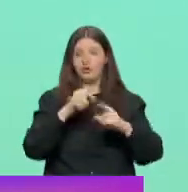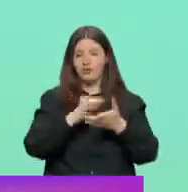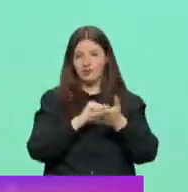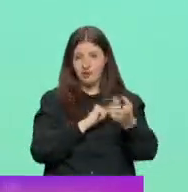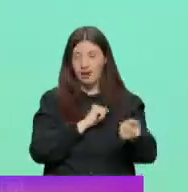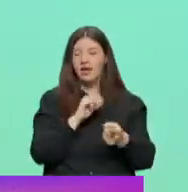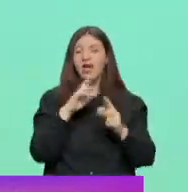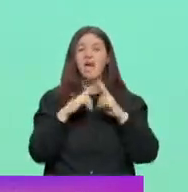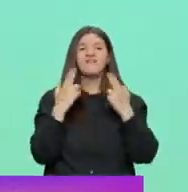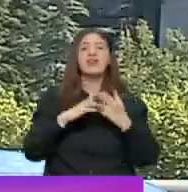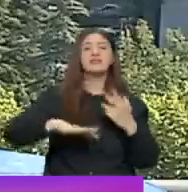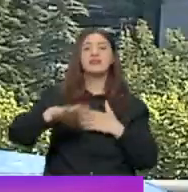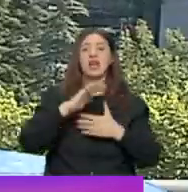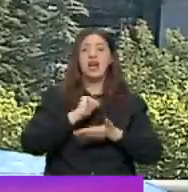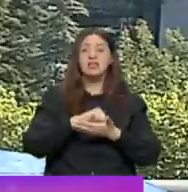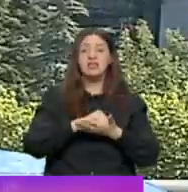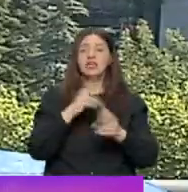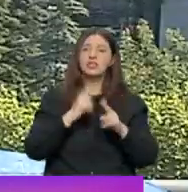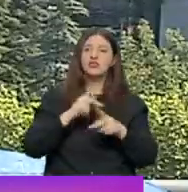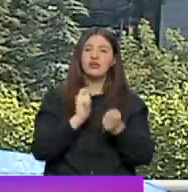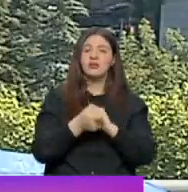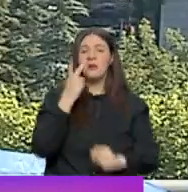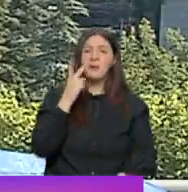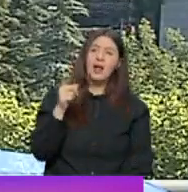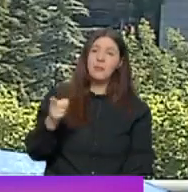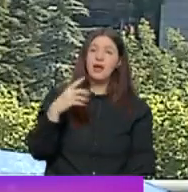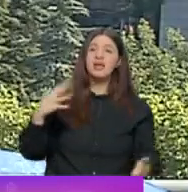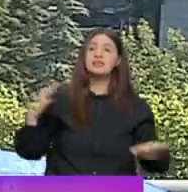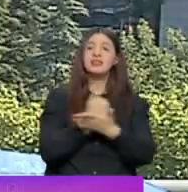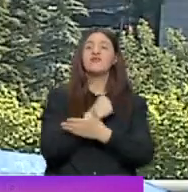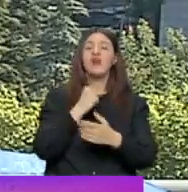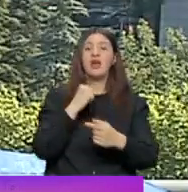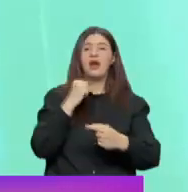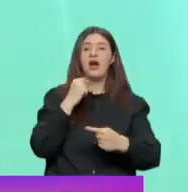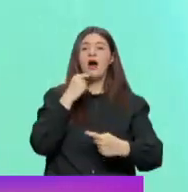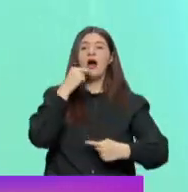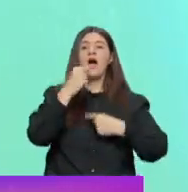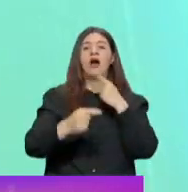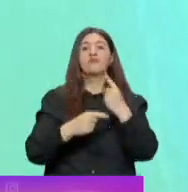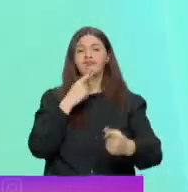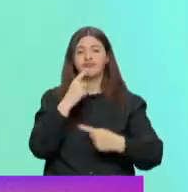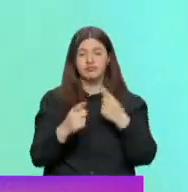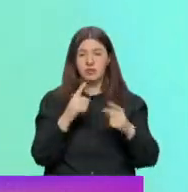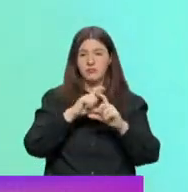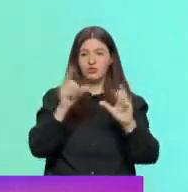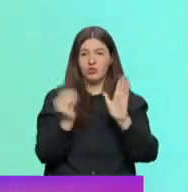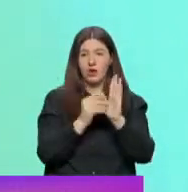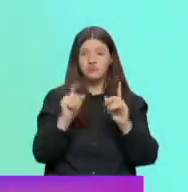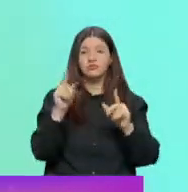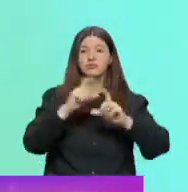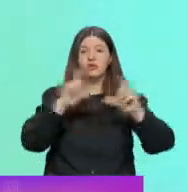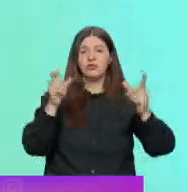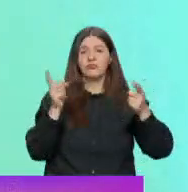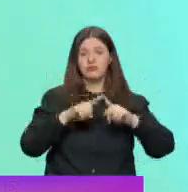Gazetesi. Evrensel Gazetesi hızlıca geçtiğimizde Zafer Hamaseti başlığını attı. Okurlarıyla bu